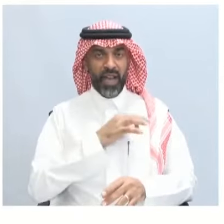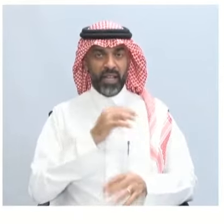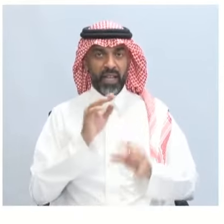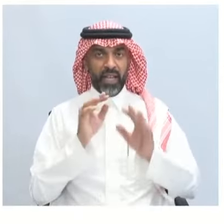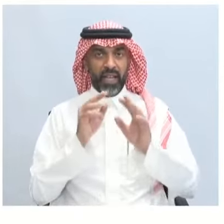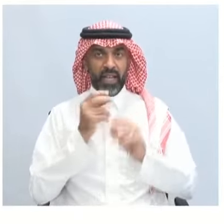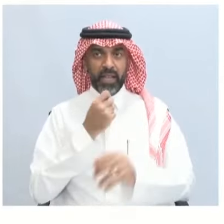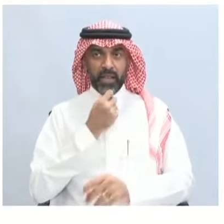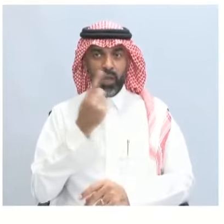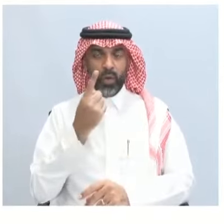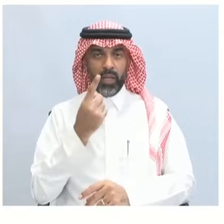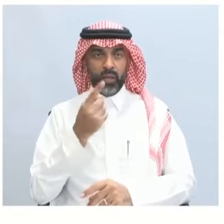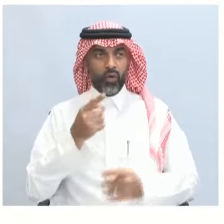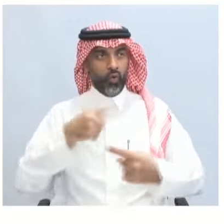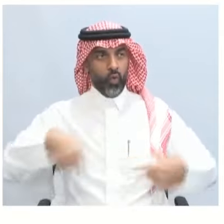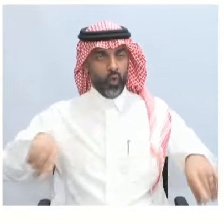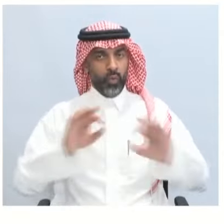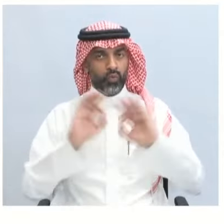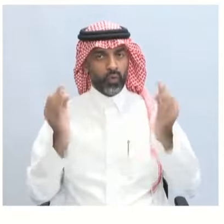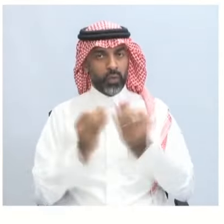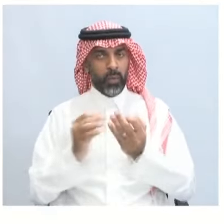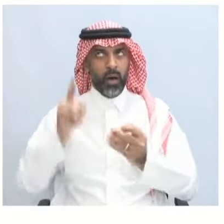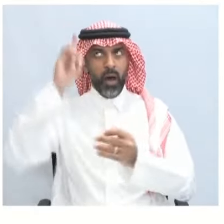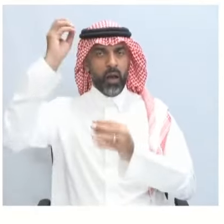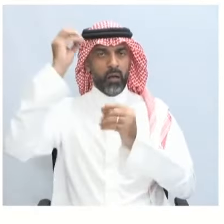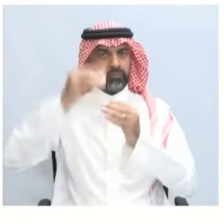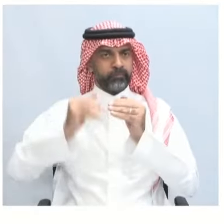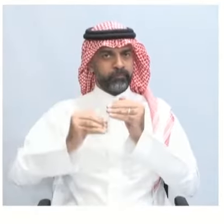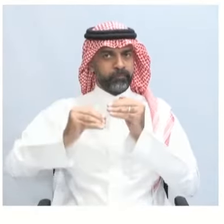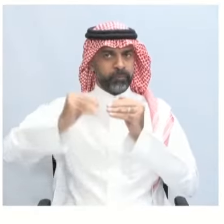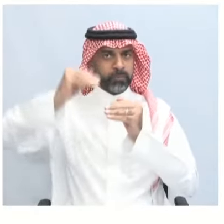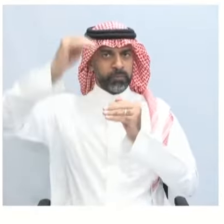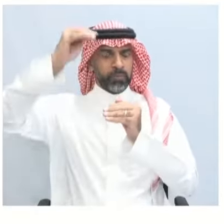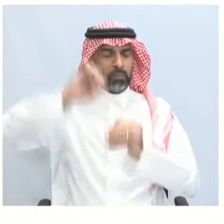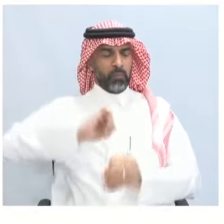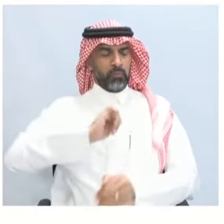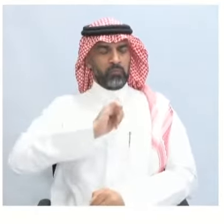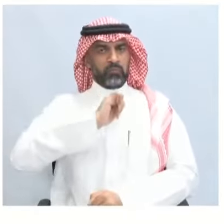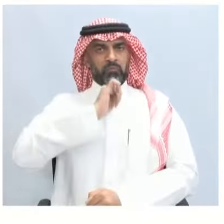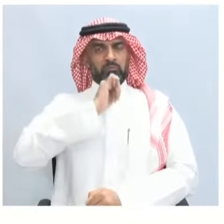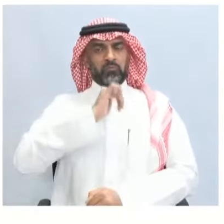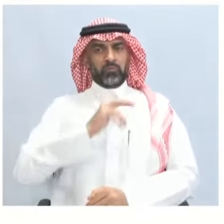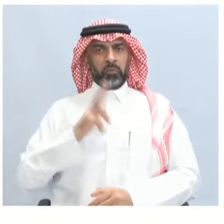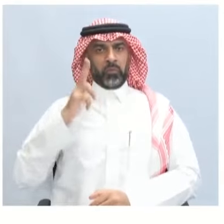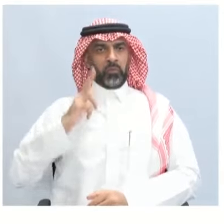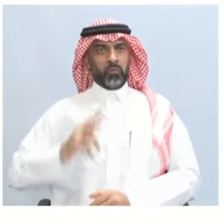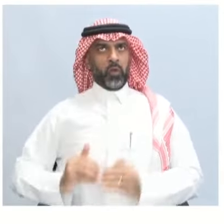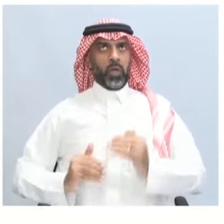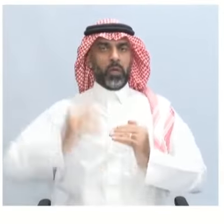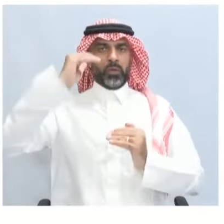هذا ان ان هذا التوحيد حينما يطبق يكون طريق للعزه وطريق للشرف والرفعه